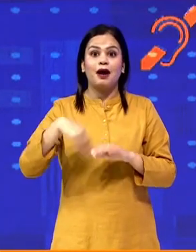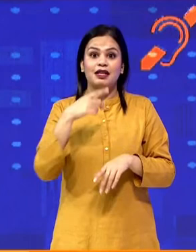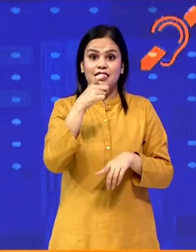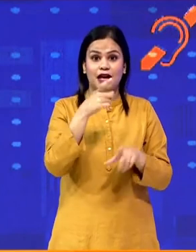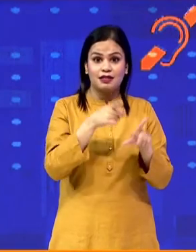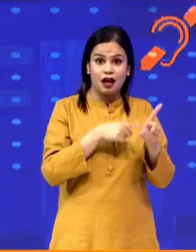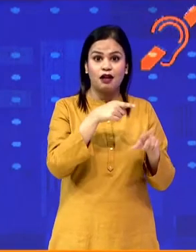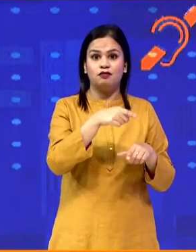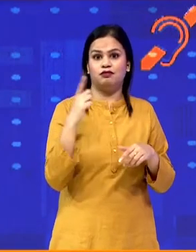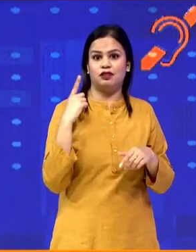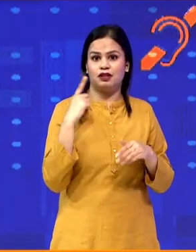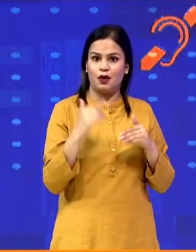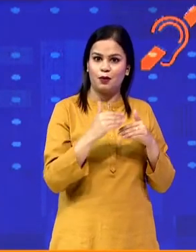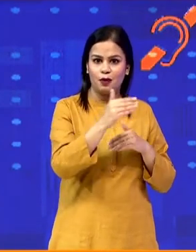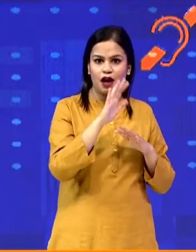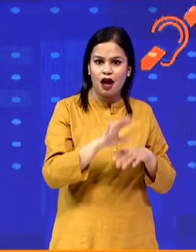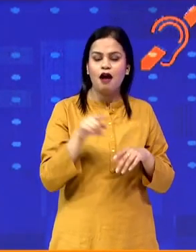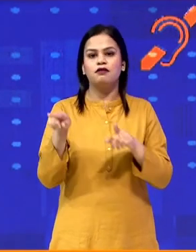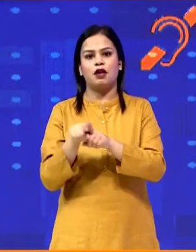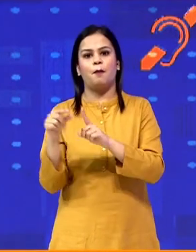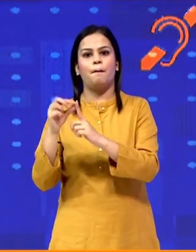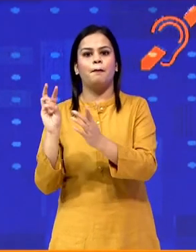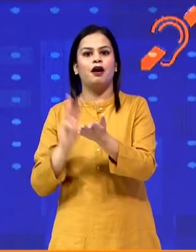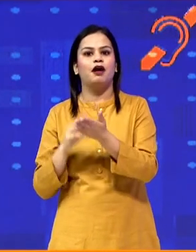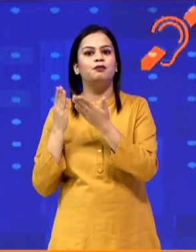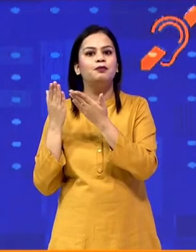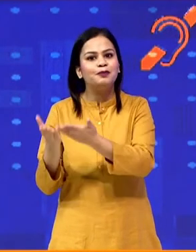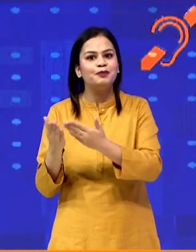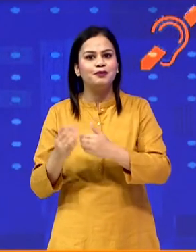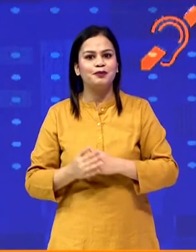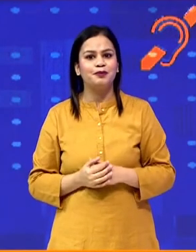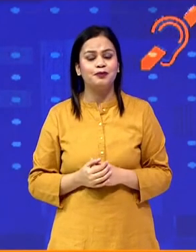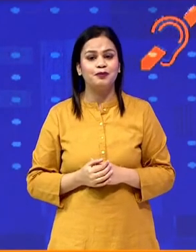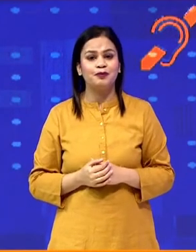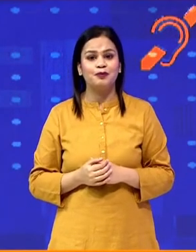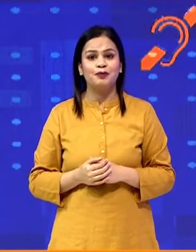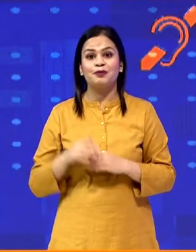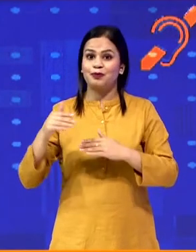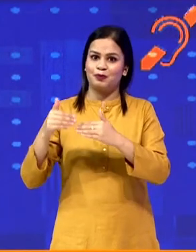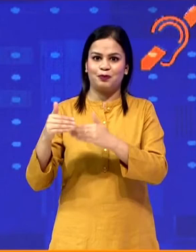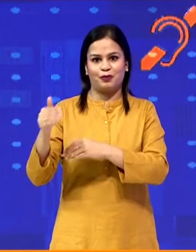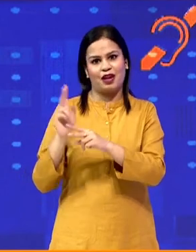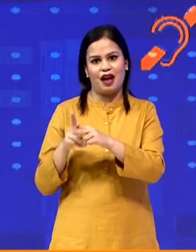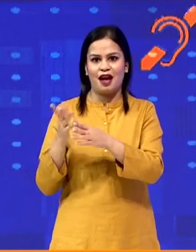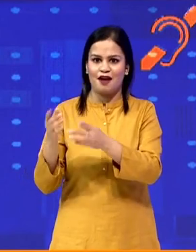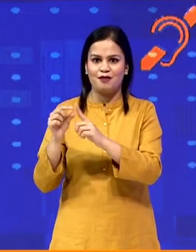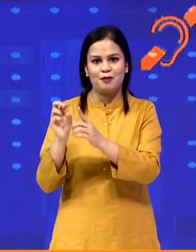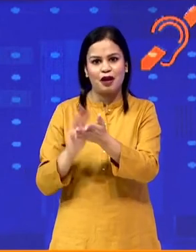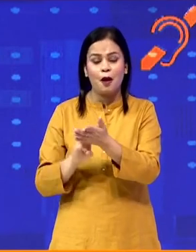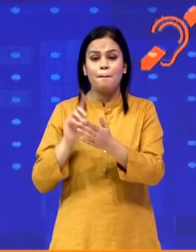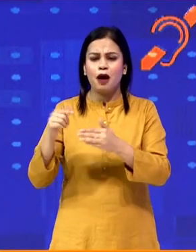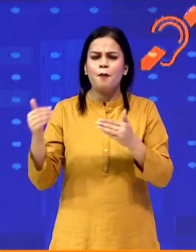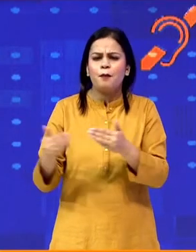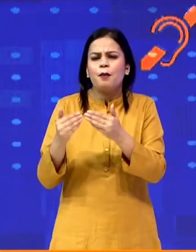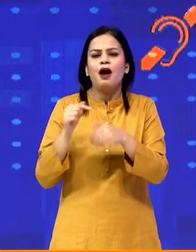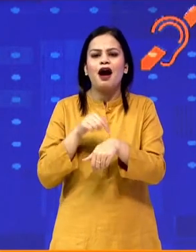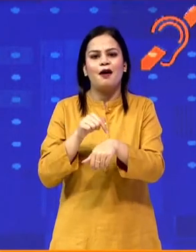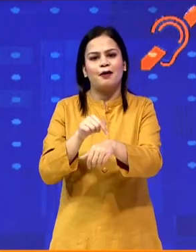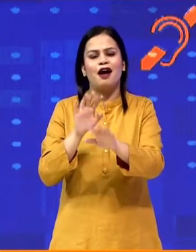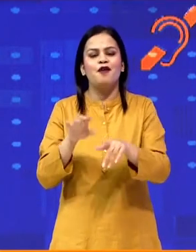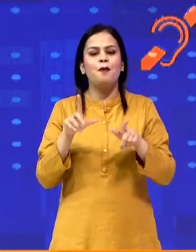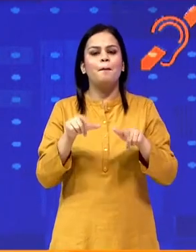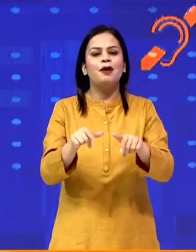अभी भी प्रधानमंत्री लेकिन ज्यादा मिलन जलना लेकिन मीटिंग